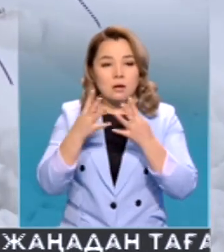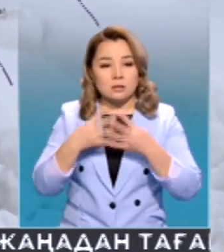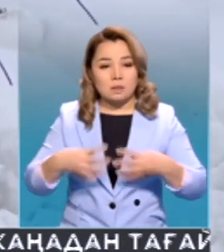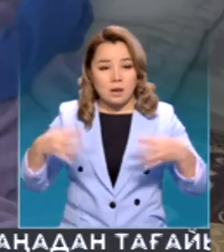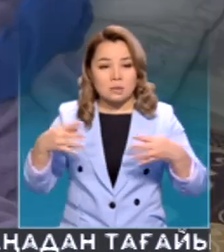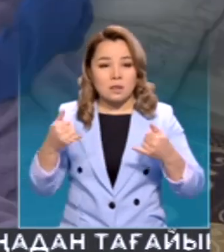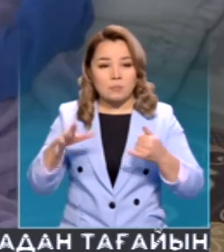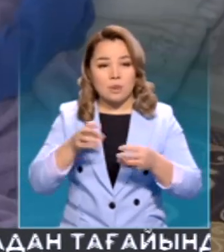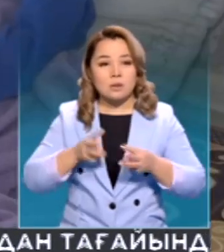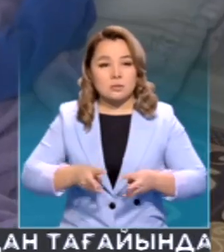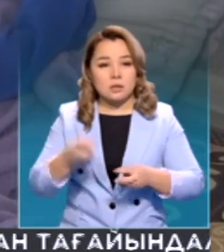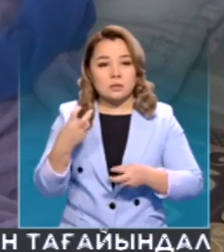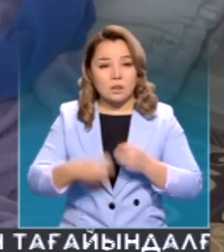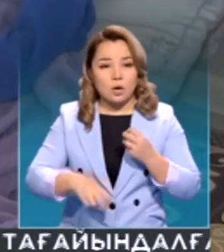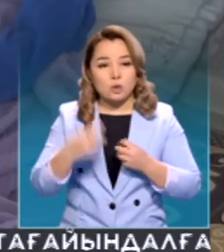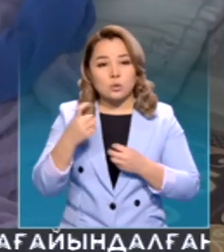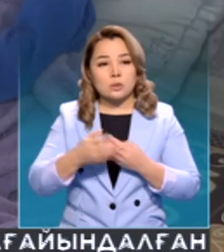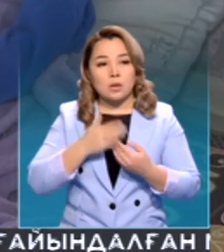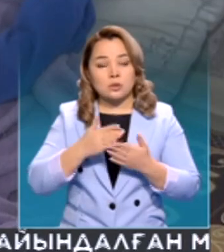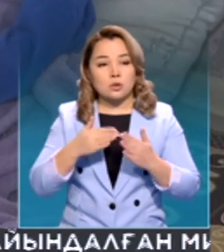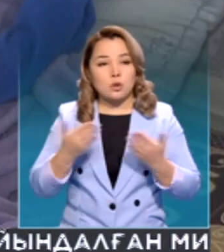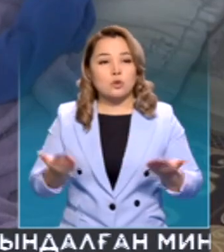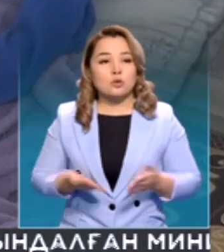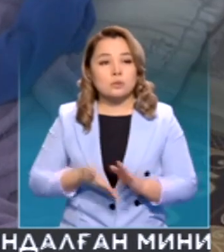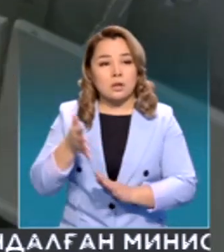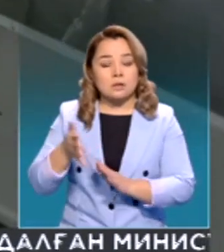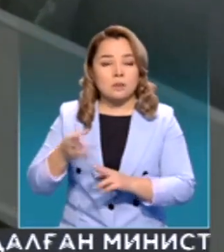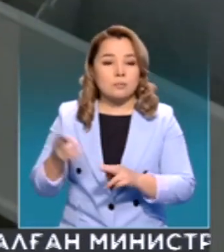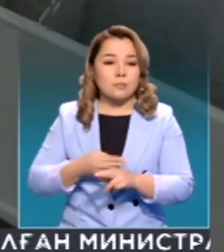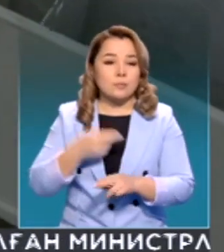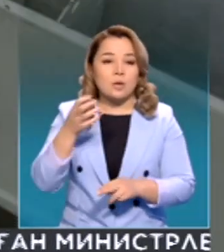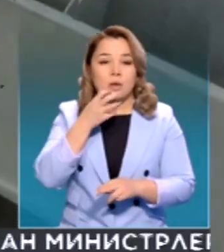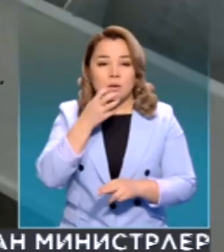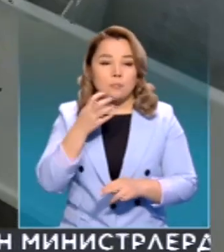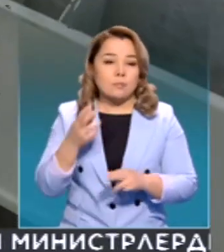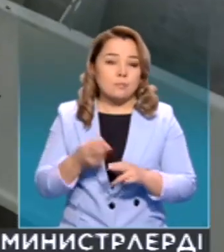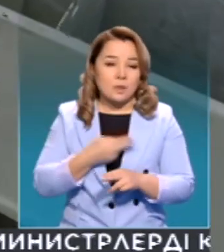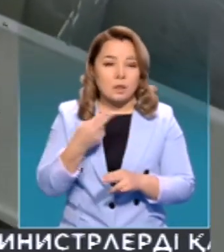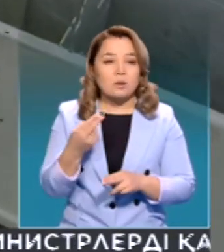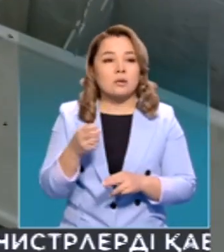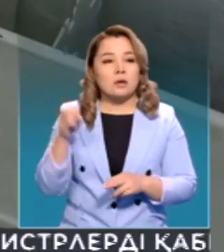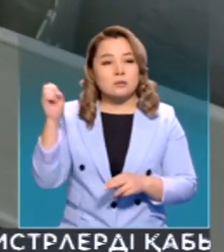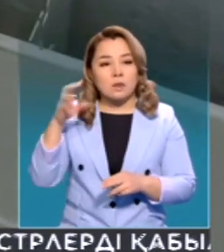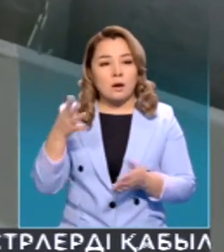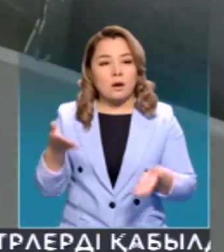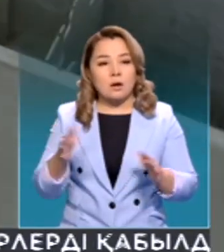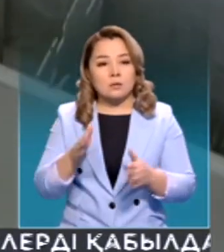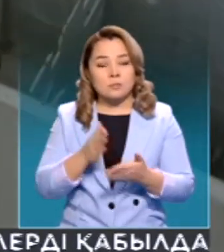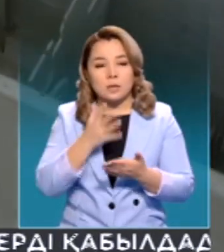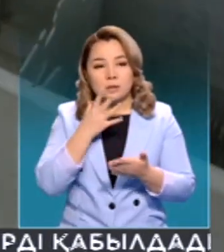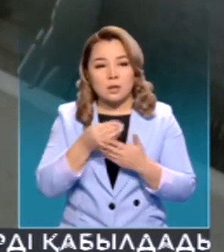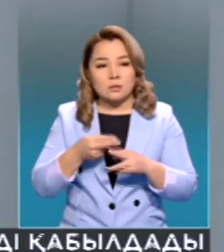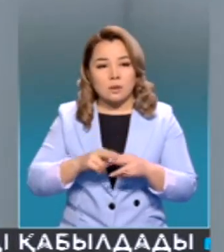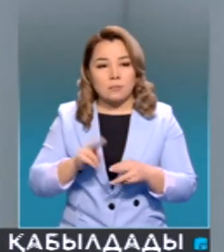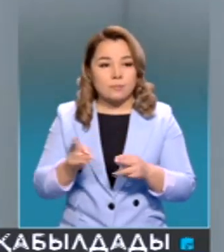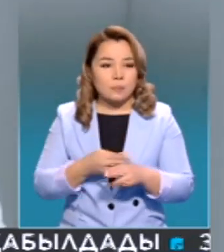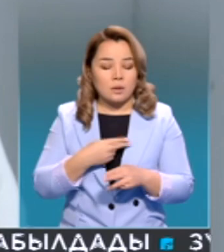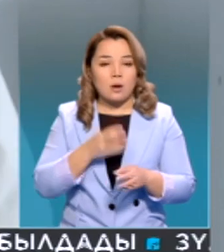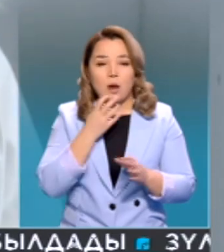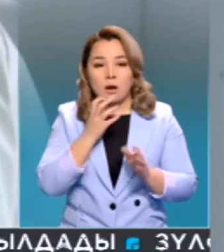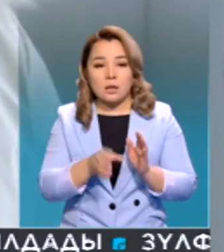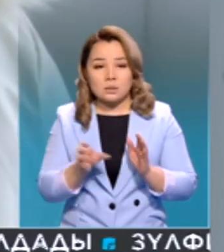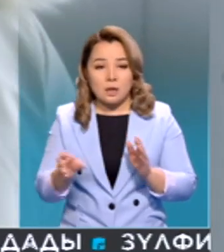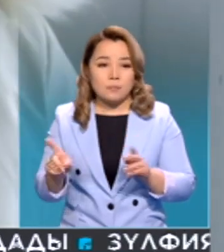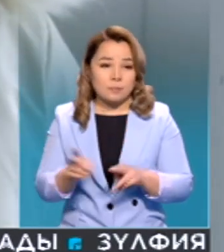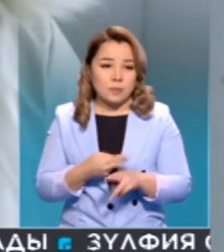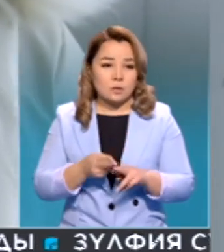жылу қазандығы істен шығып, 100-ге тарта көп қабатты тұрғын үй жарық пен жылусыз қалды. Ана отоплениесіз вообще невозможно, анау енді